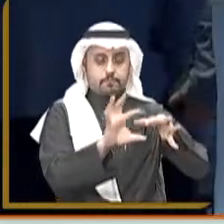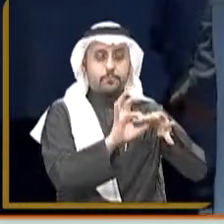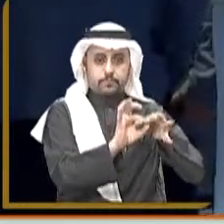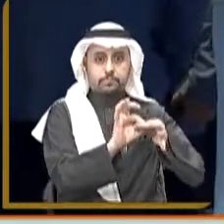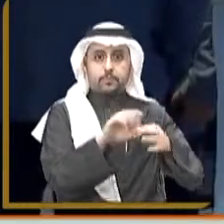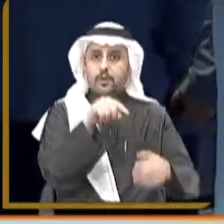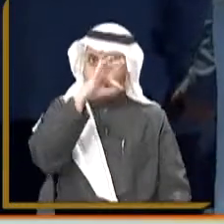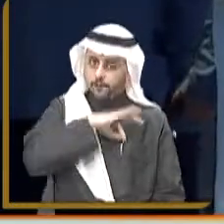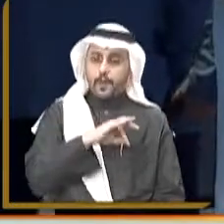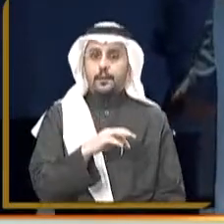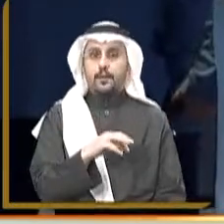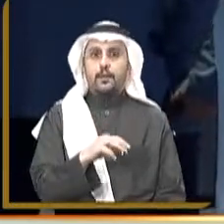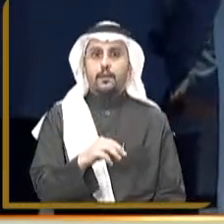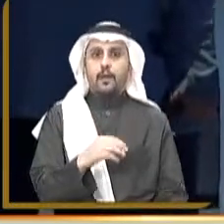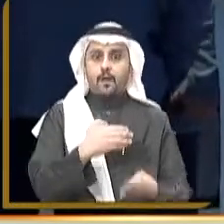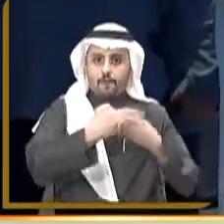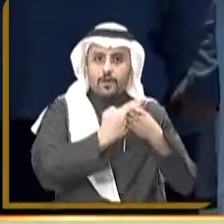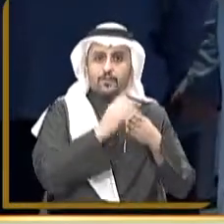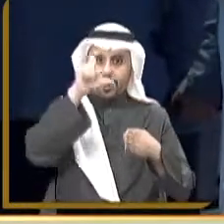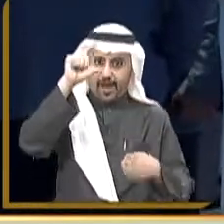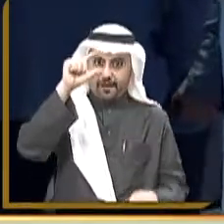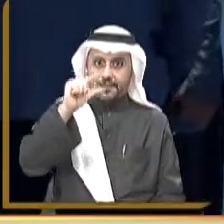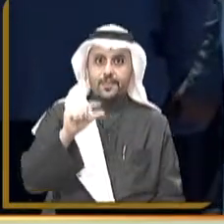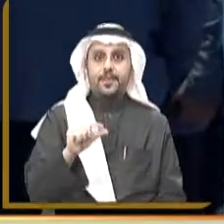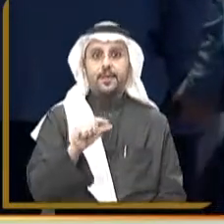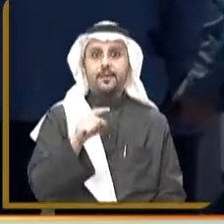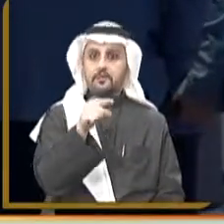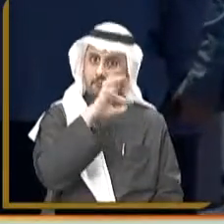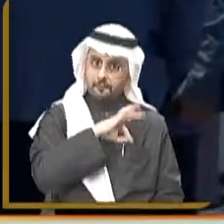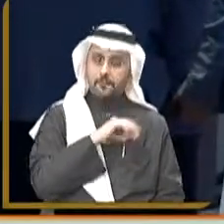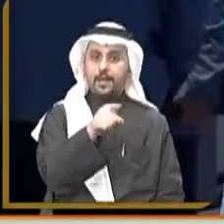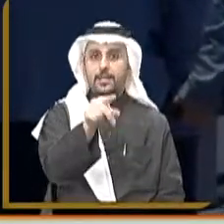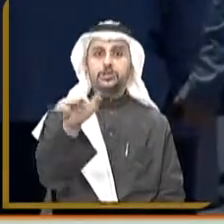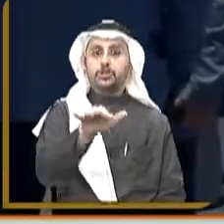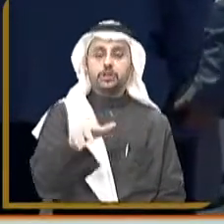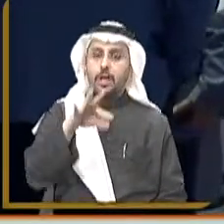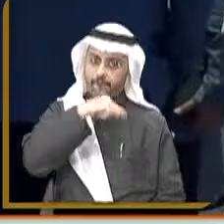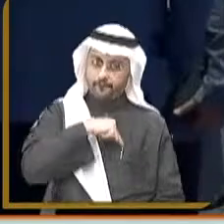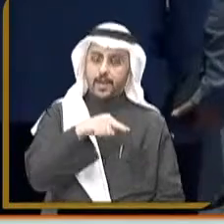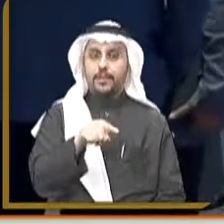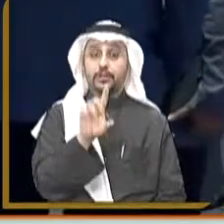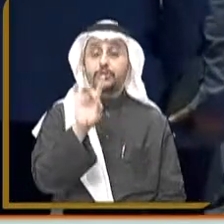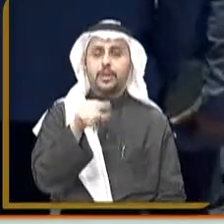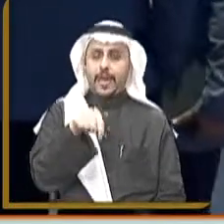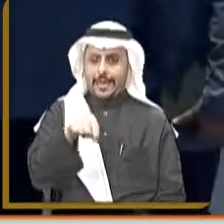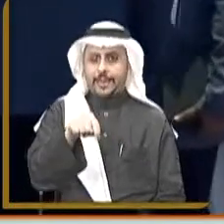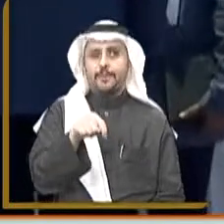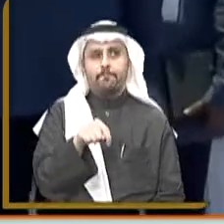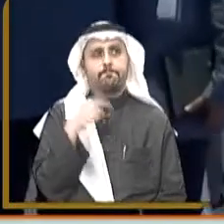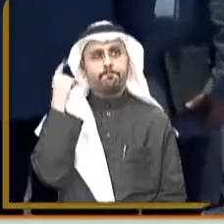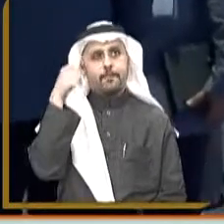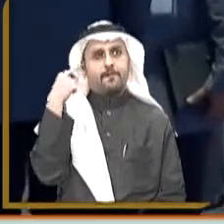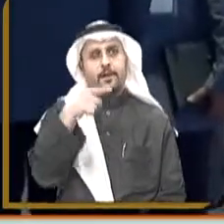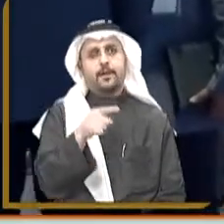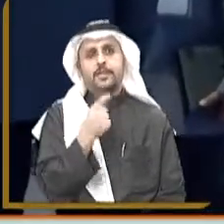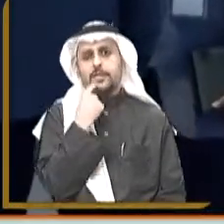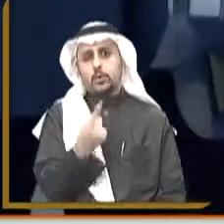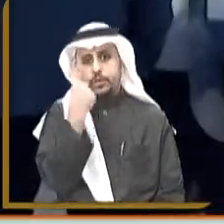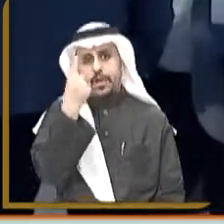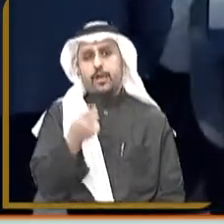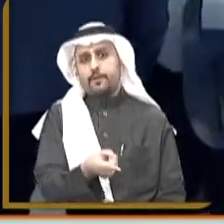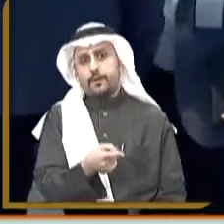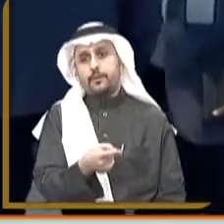الخليجي يوفر على الدول الكثير من الكلف التشغيلية والاستثمارية. حاليا يعني تقريبا سنويا